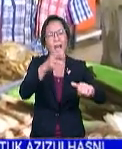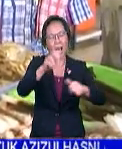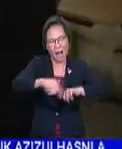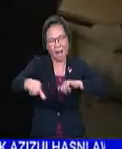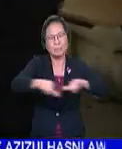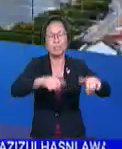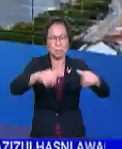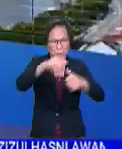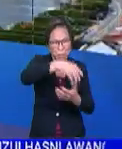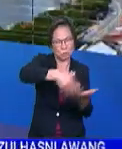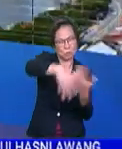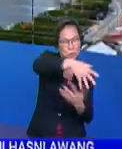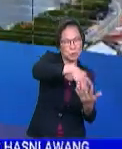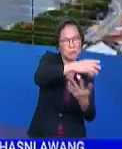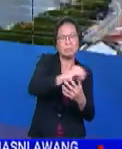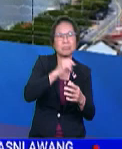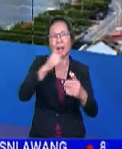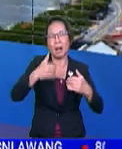fizikal.